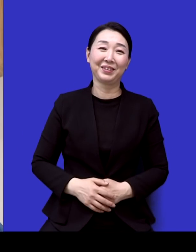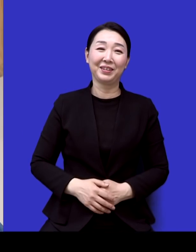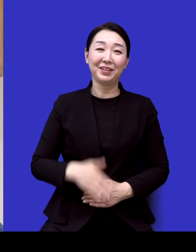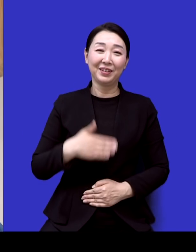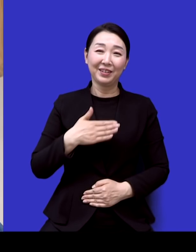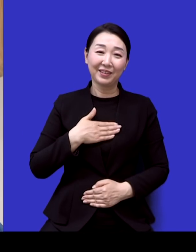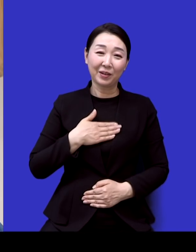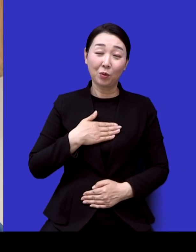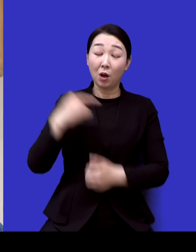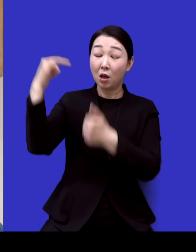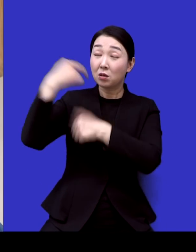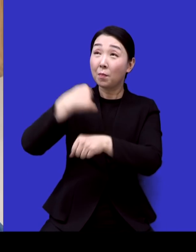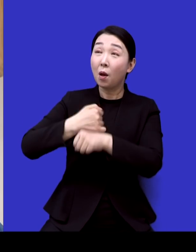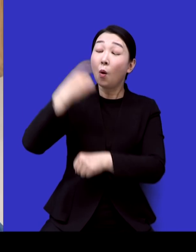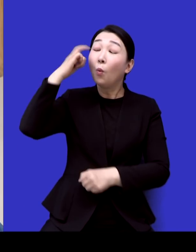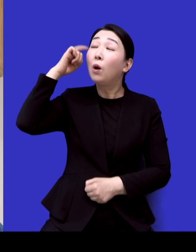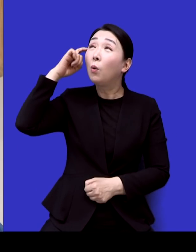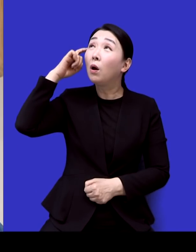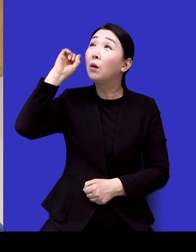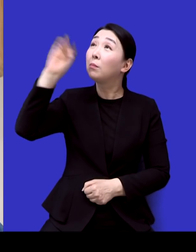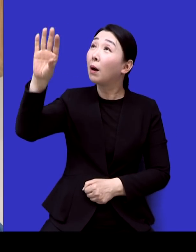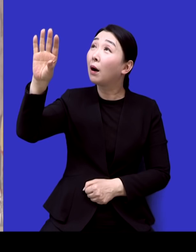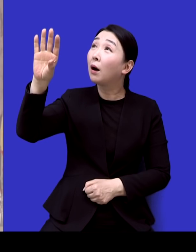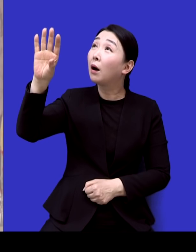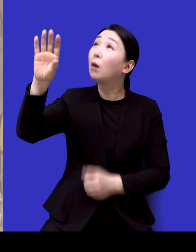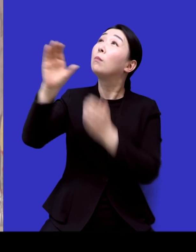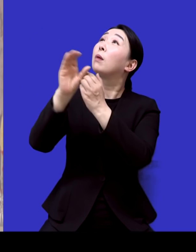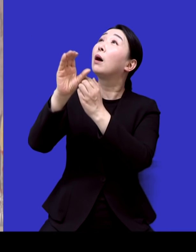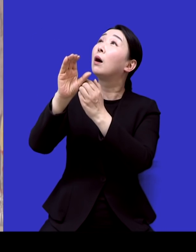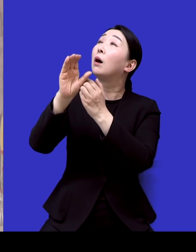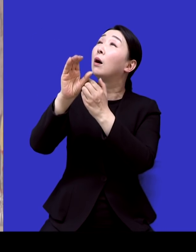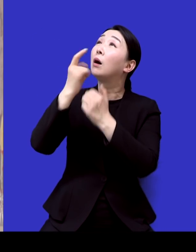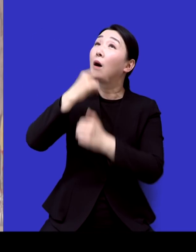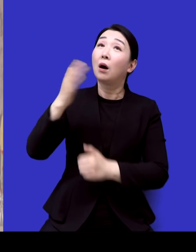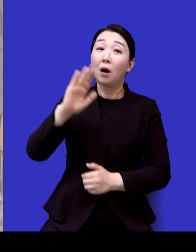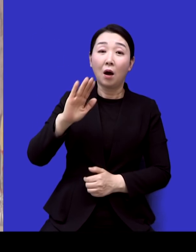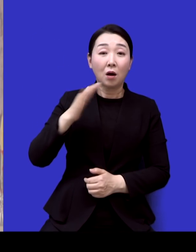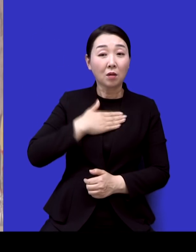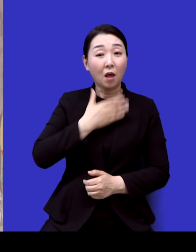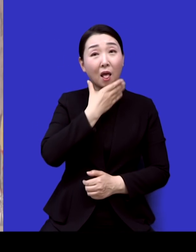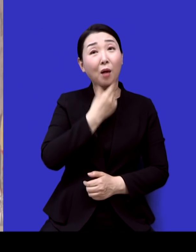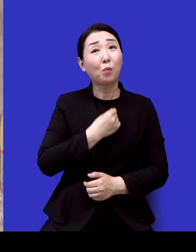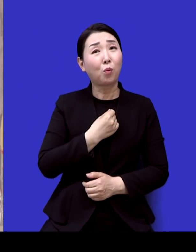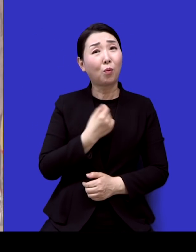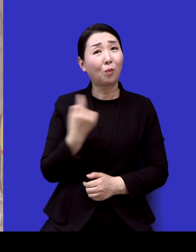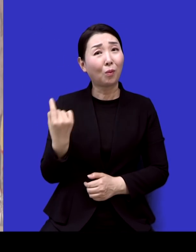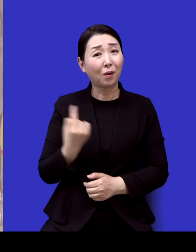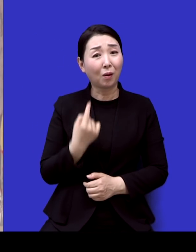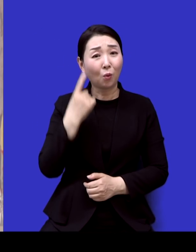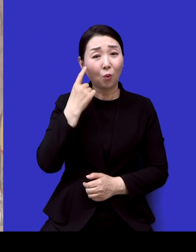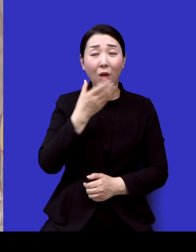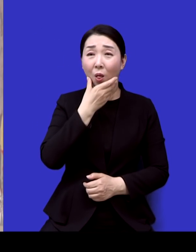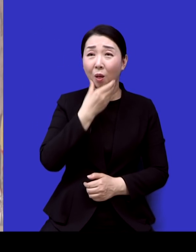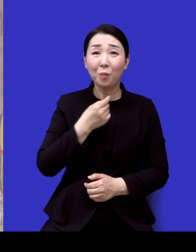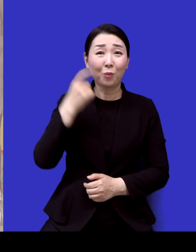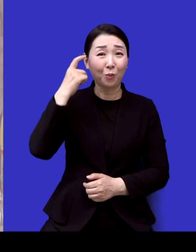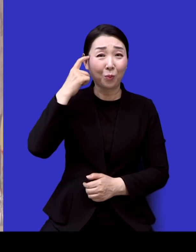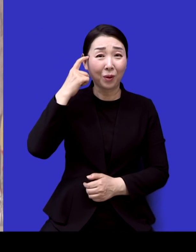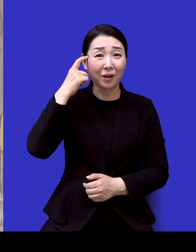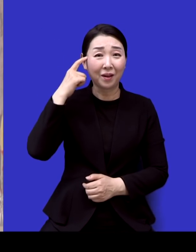그렇게 시키시면 왜 그러세요? 그럴 줄 알았는데 너무 막 행복해지는 거예요. 왜 행복하냐면